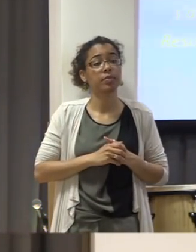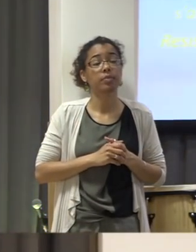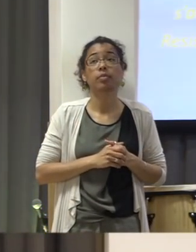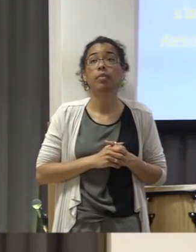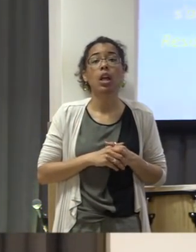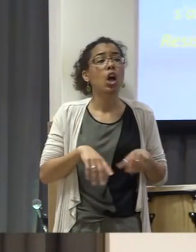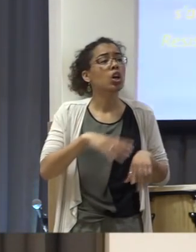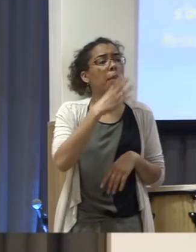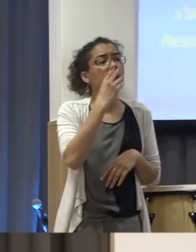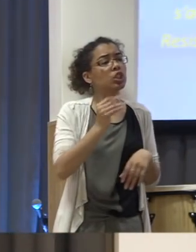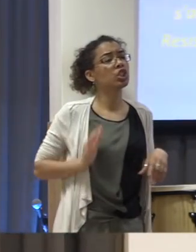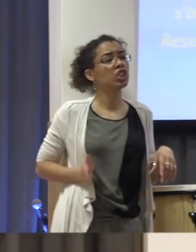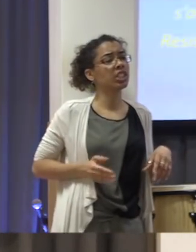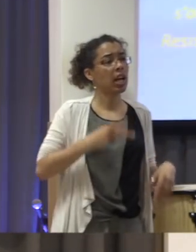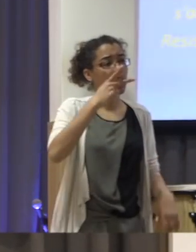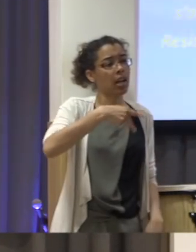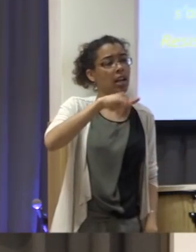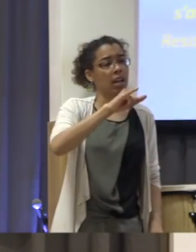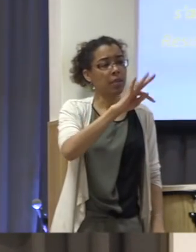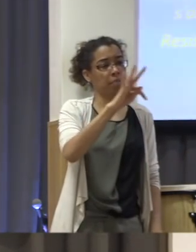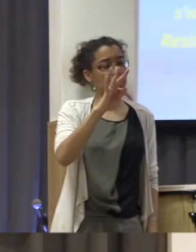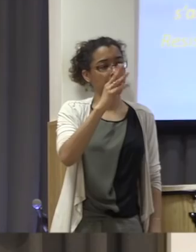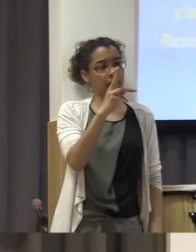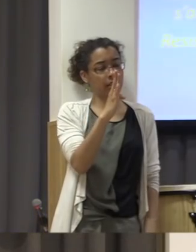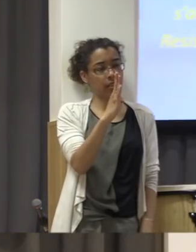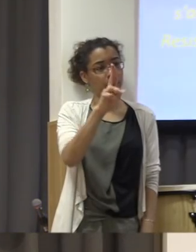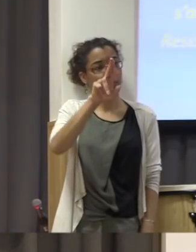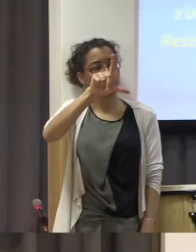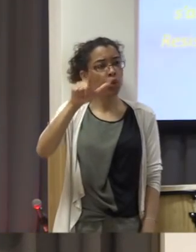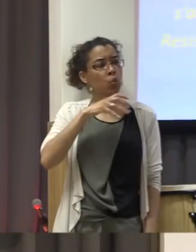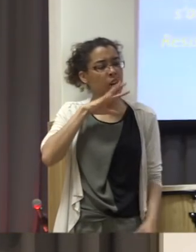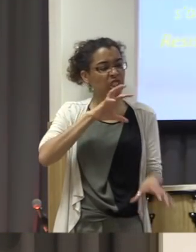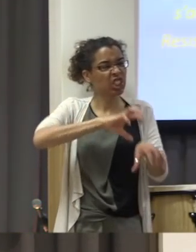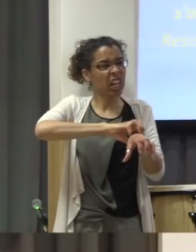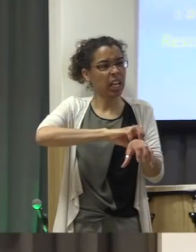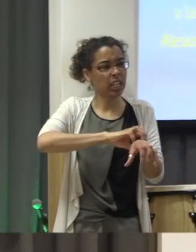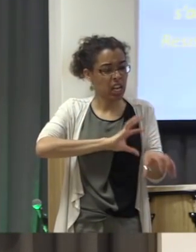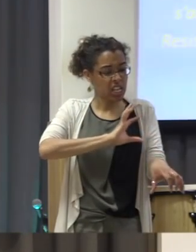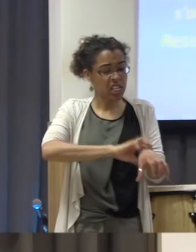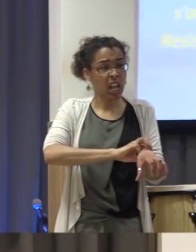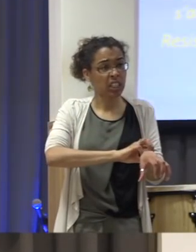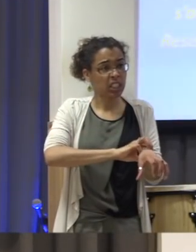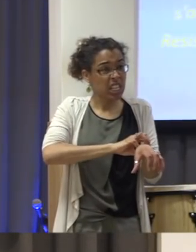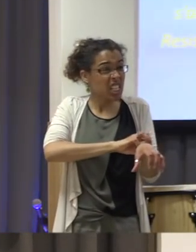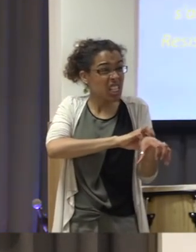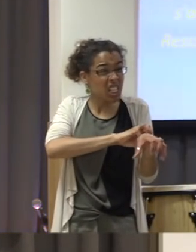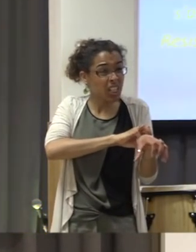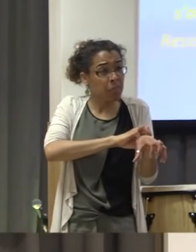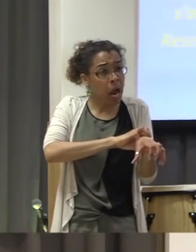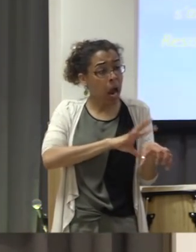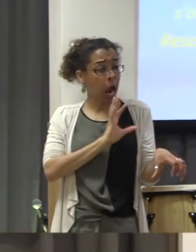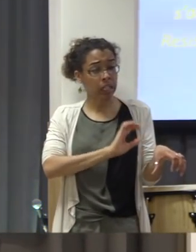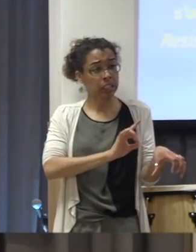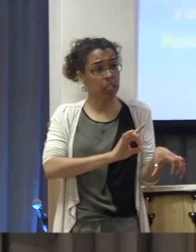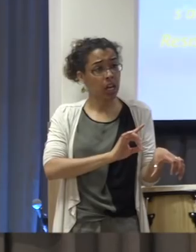pitbull, si vous avez déjà vu comment un pitbull, quand il mord une personne, quand il attrape, il n'arrache pas. Vous pouvez amener